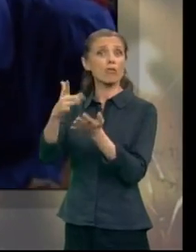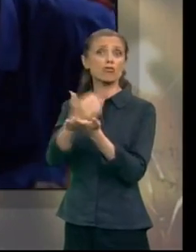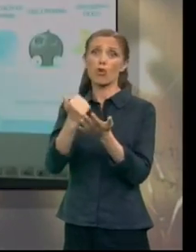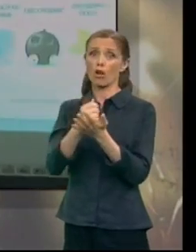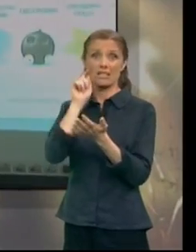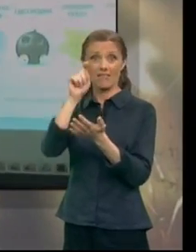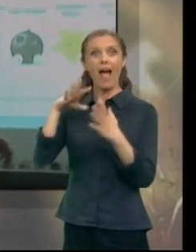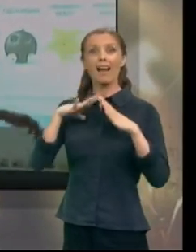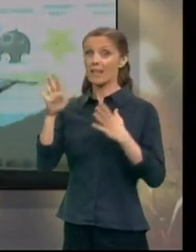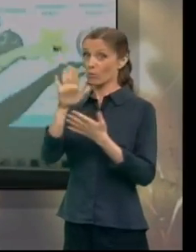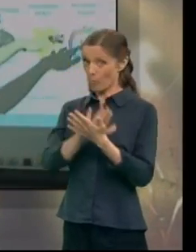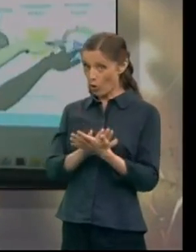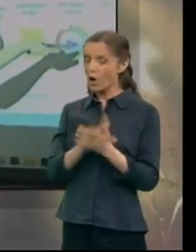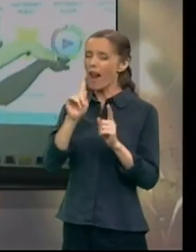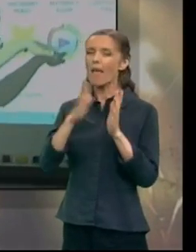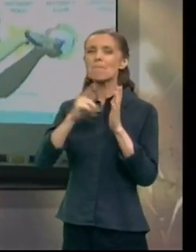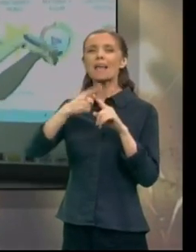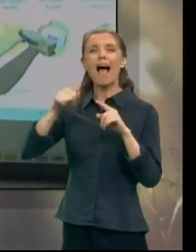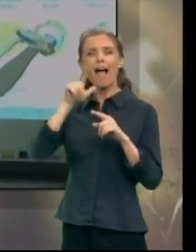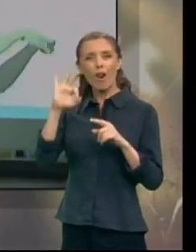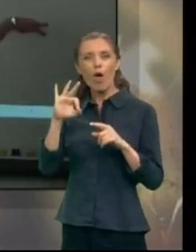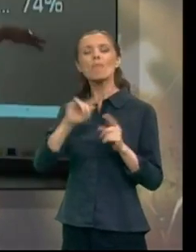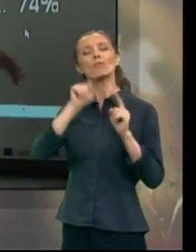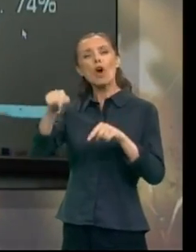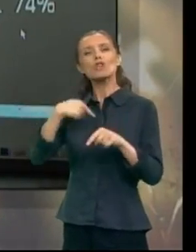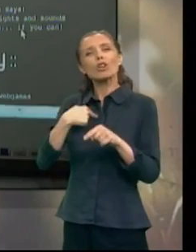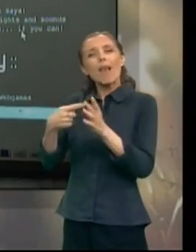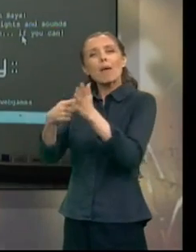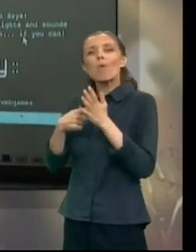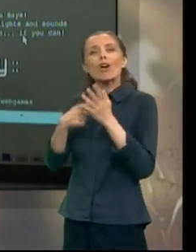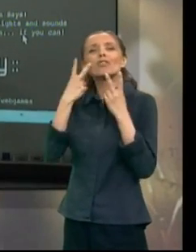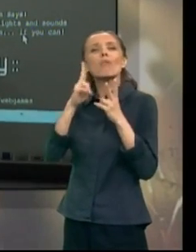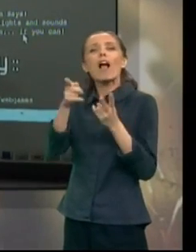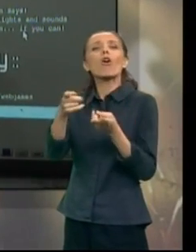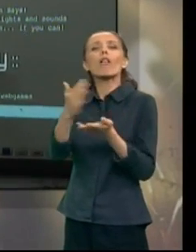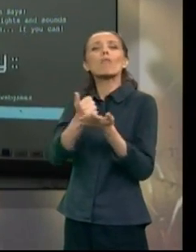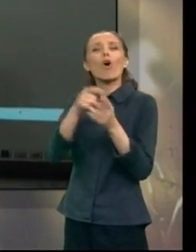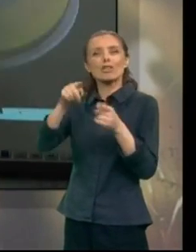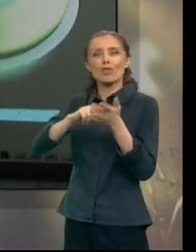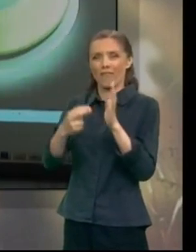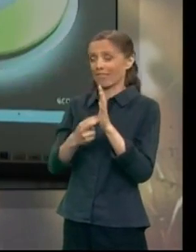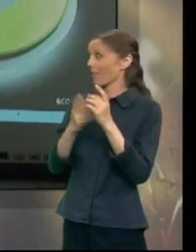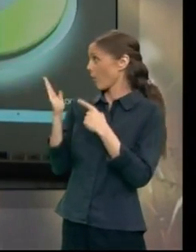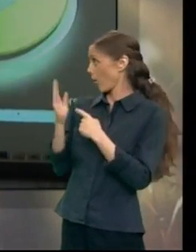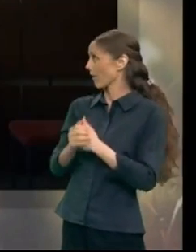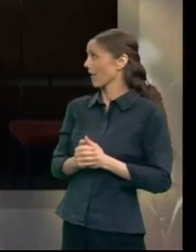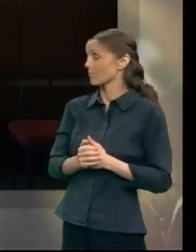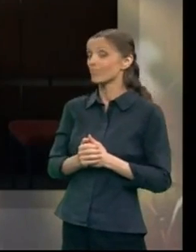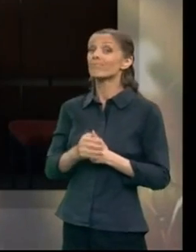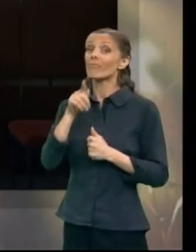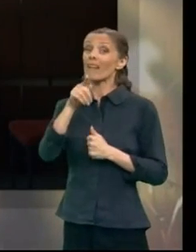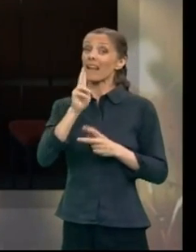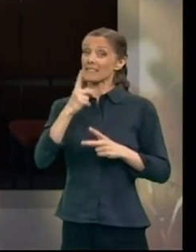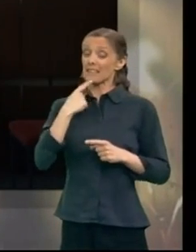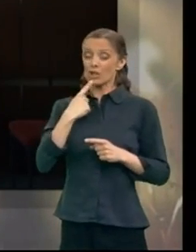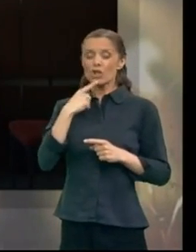počeo, ali Mihajlo je došao da nam pokaže kako mu ova tehnologija pomaže. Mihajlo je pomoću kompjutera naučio, to je pomoću